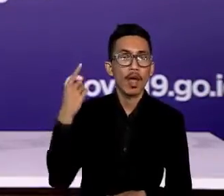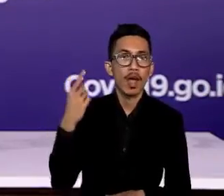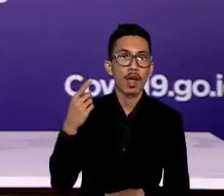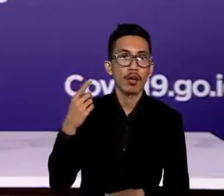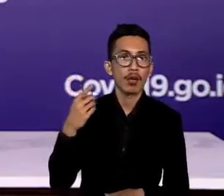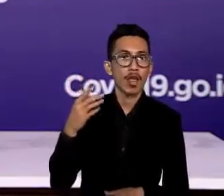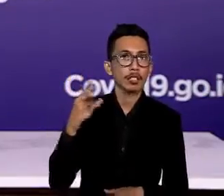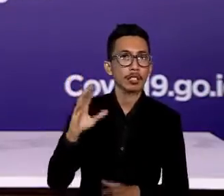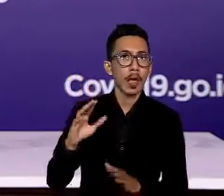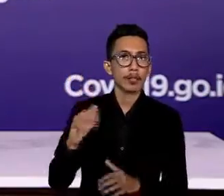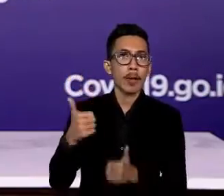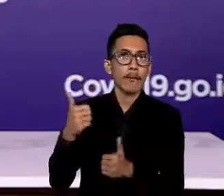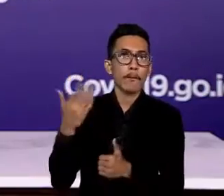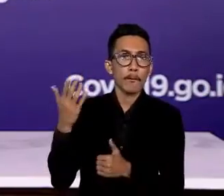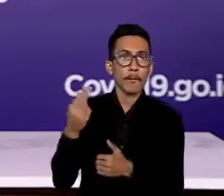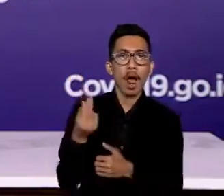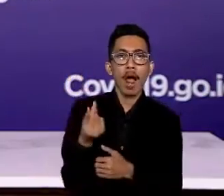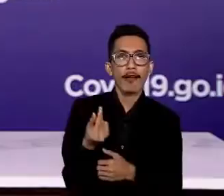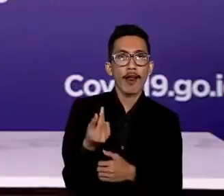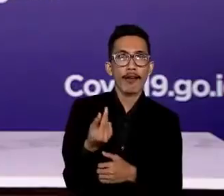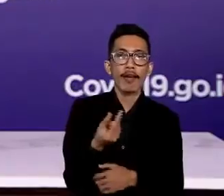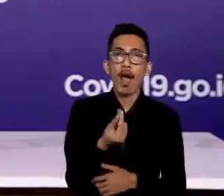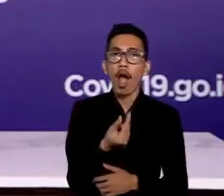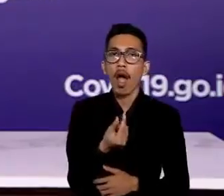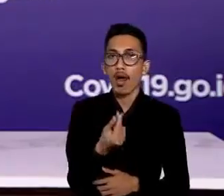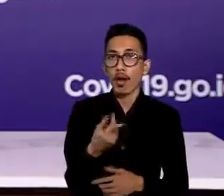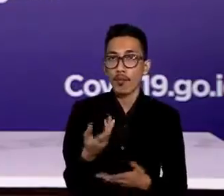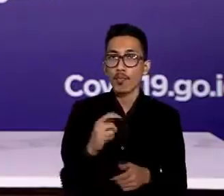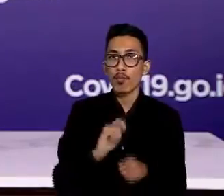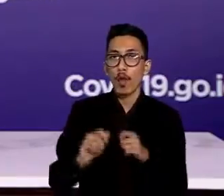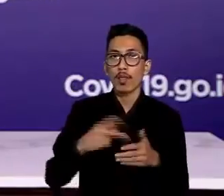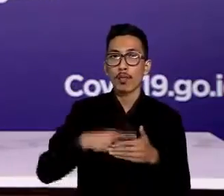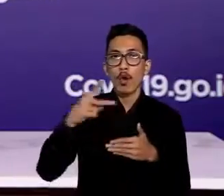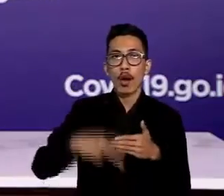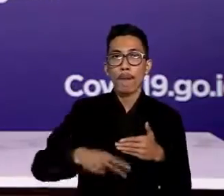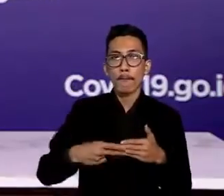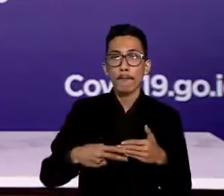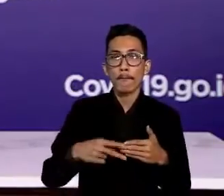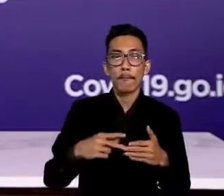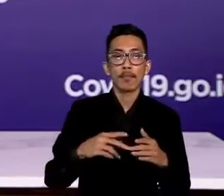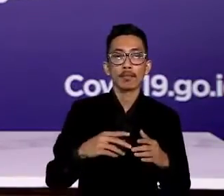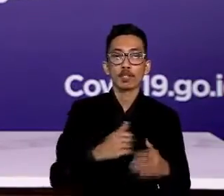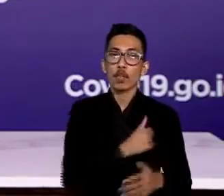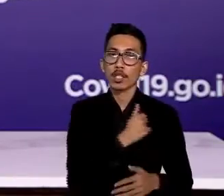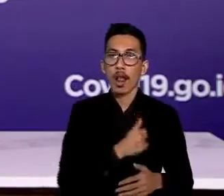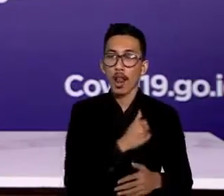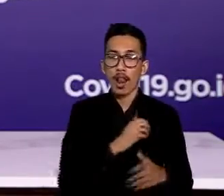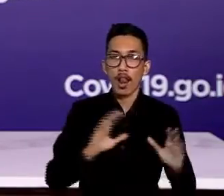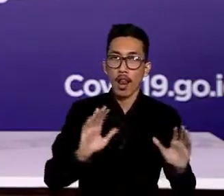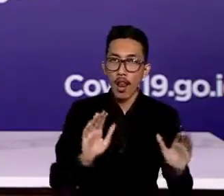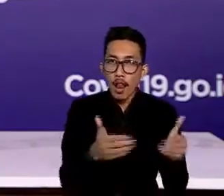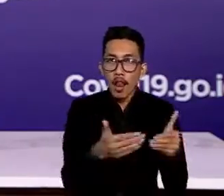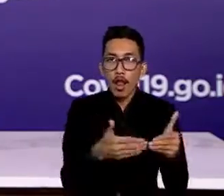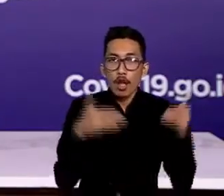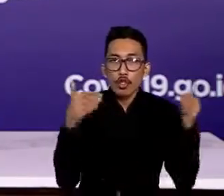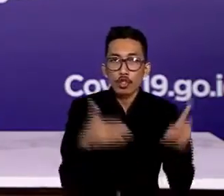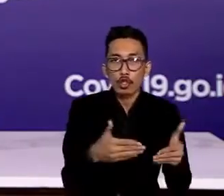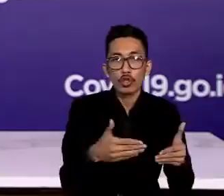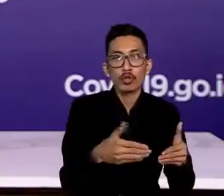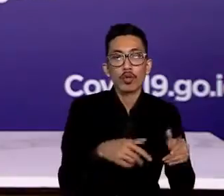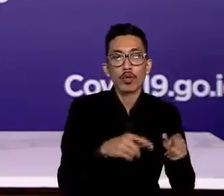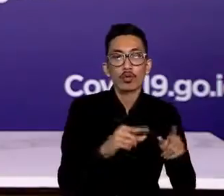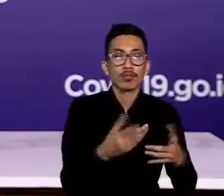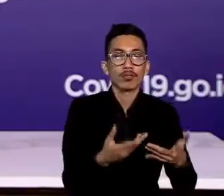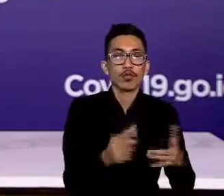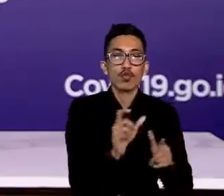untuk mengoptimalkan program perlindungan sosial bagi dan bantuan untuk usaha mikro kecil